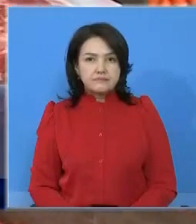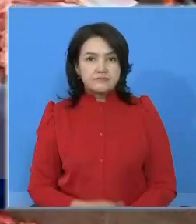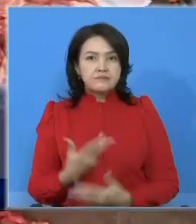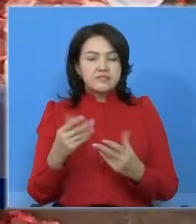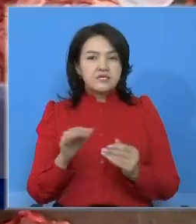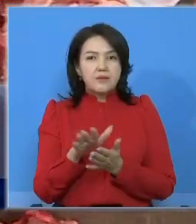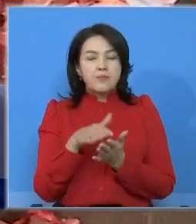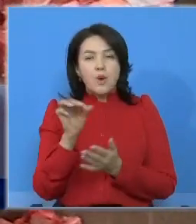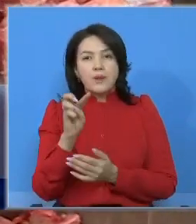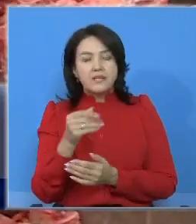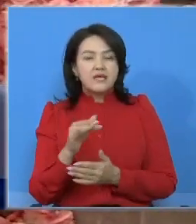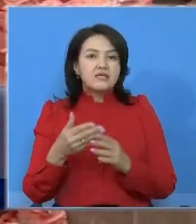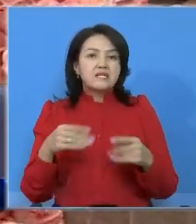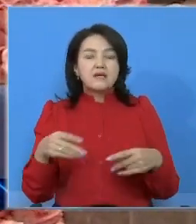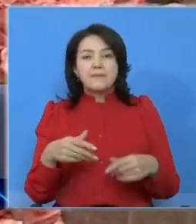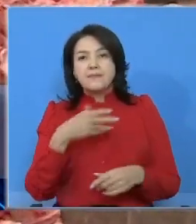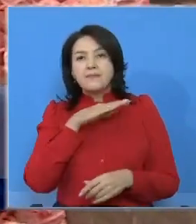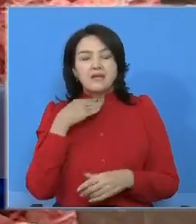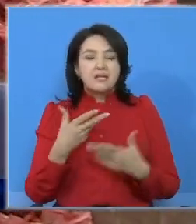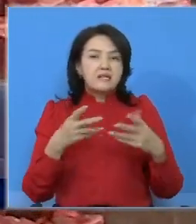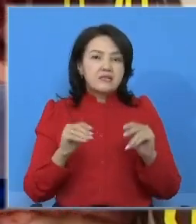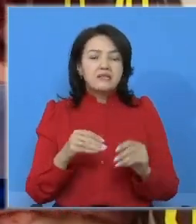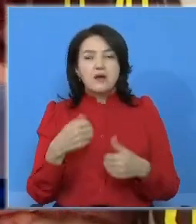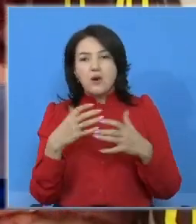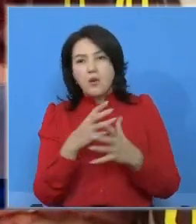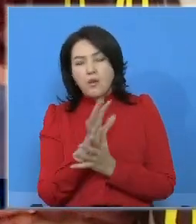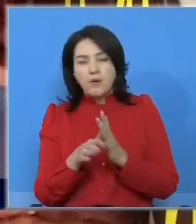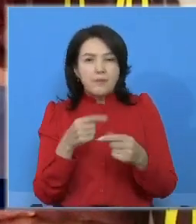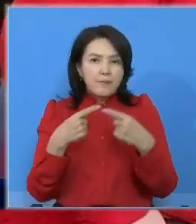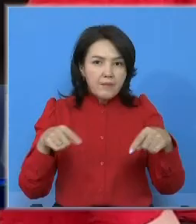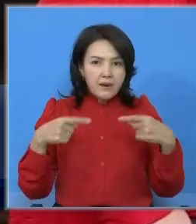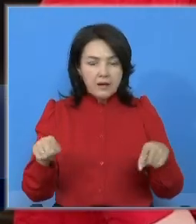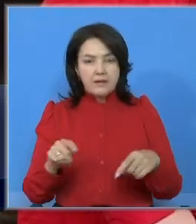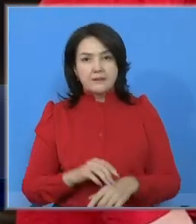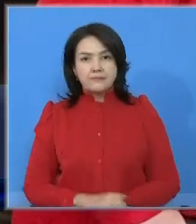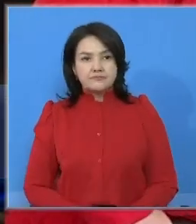мед берем, где-то мясо, где-то овощи, по-разному, да.